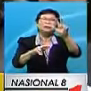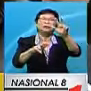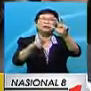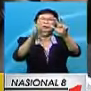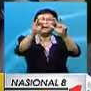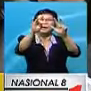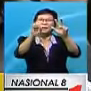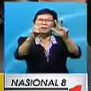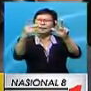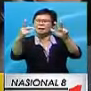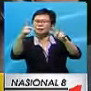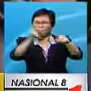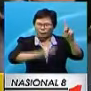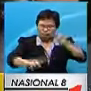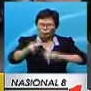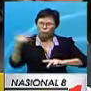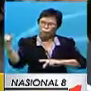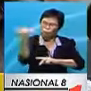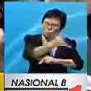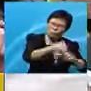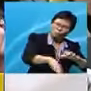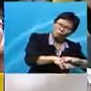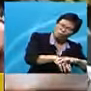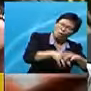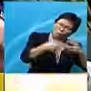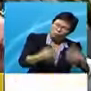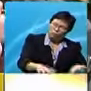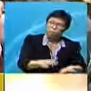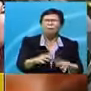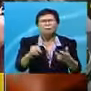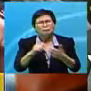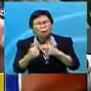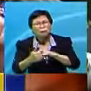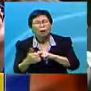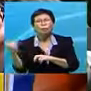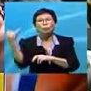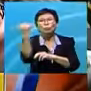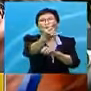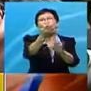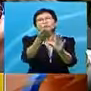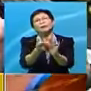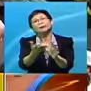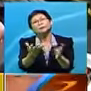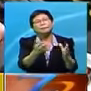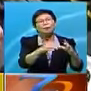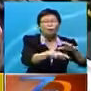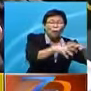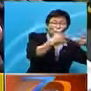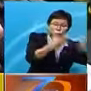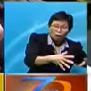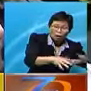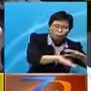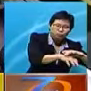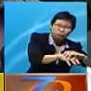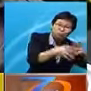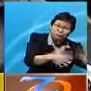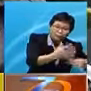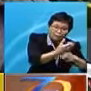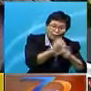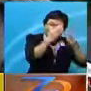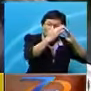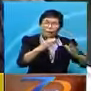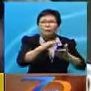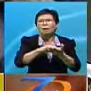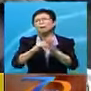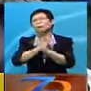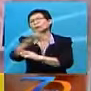380,000 people have went for balloting. But the problem is when they go to the bank, they cannot get a